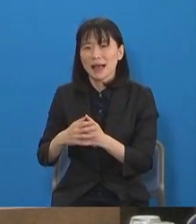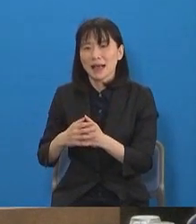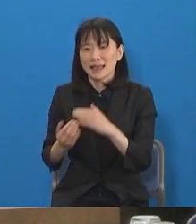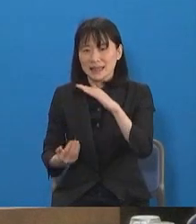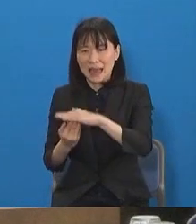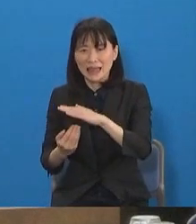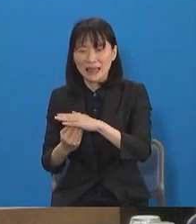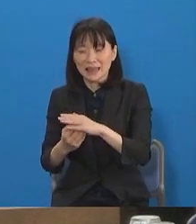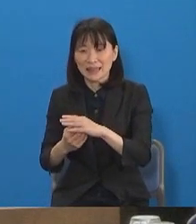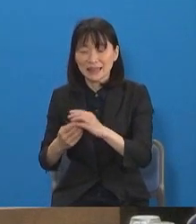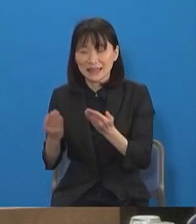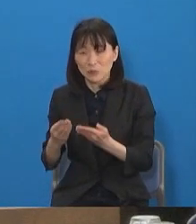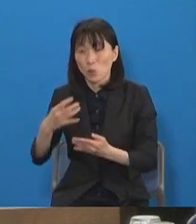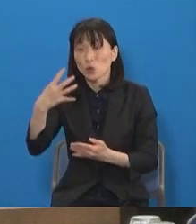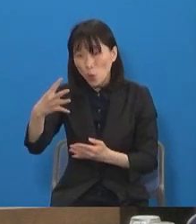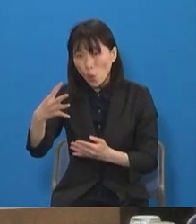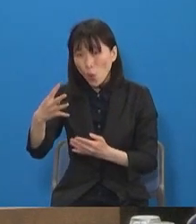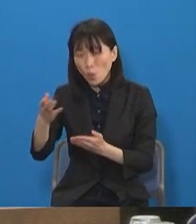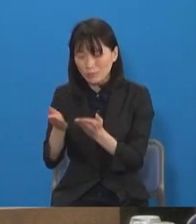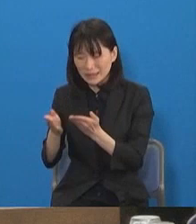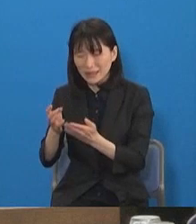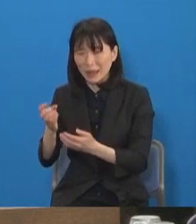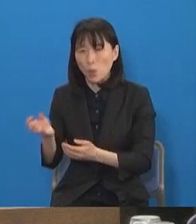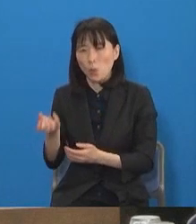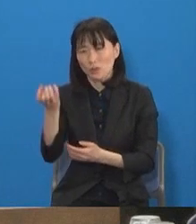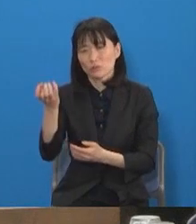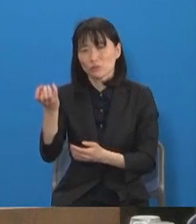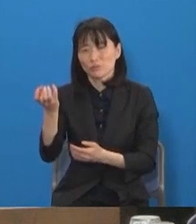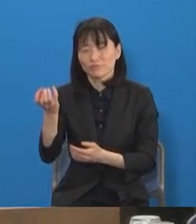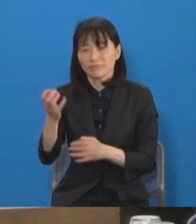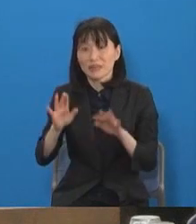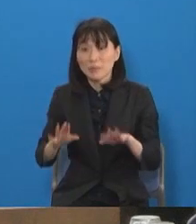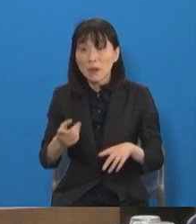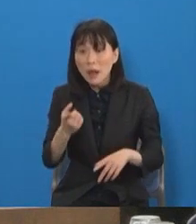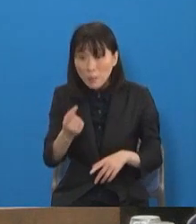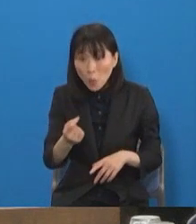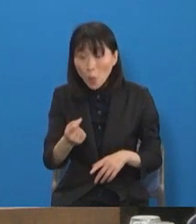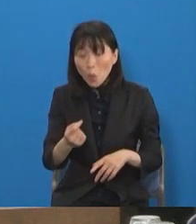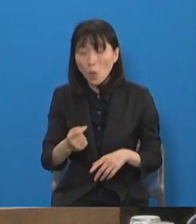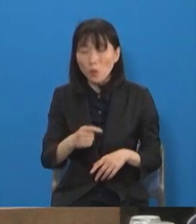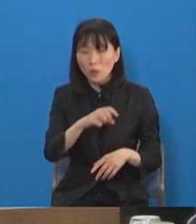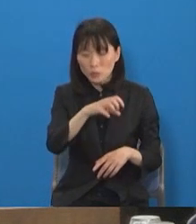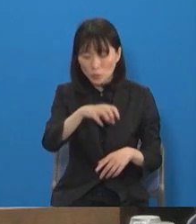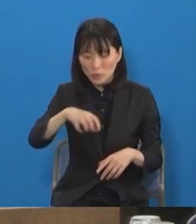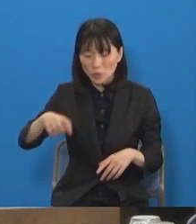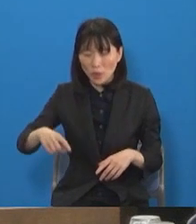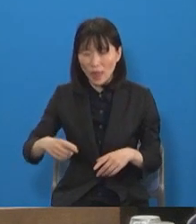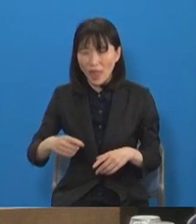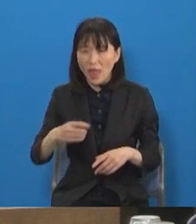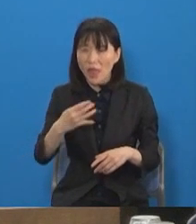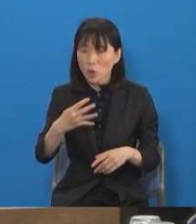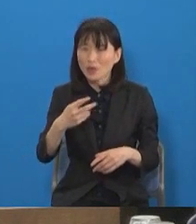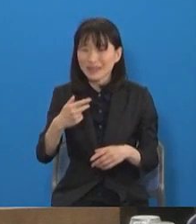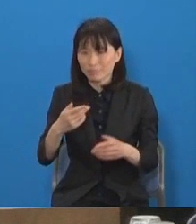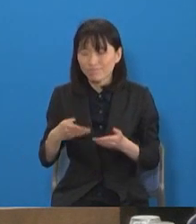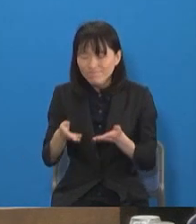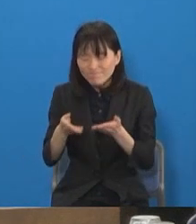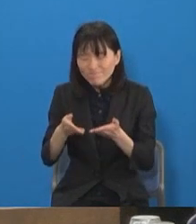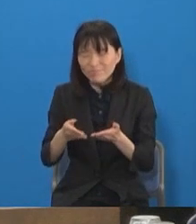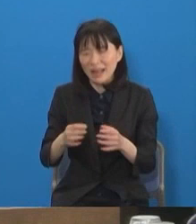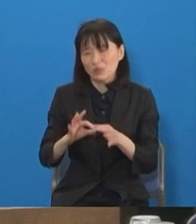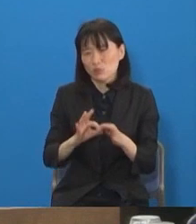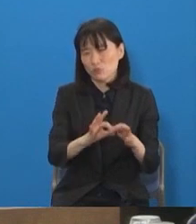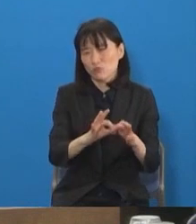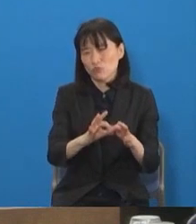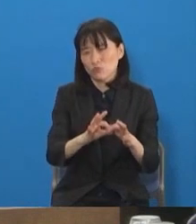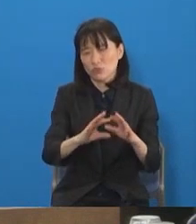大震度4の地震も観測されました。今もなお各地域で余震の続く中、地盤が